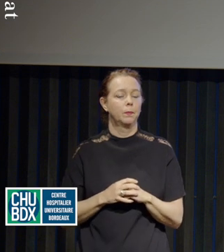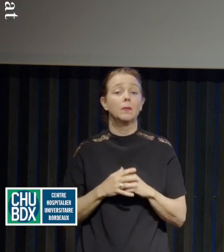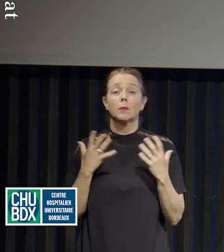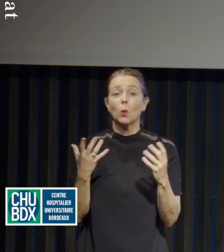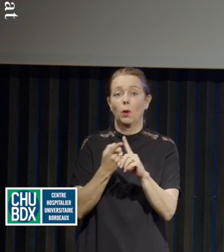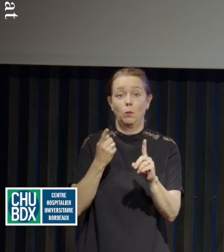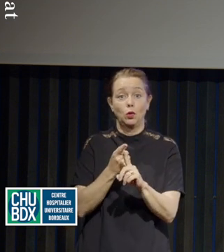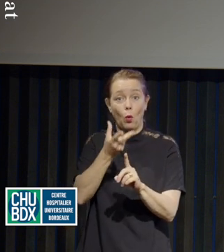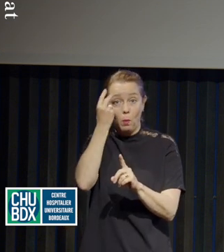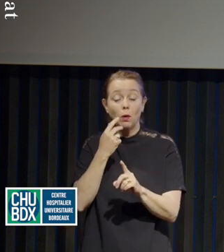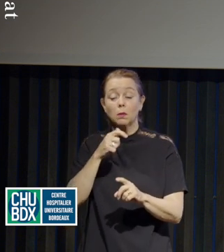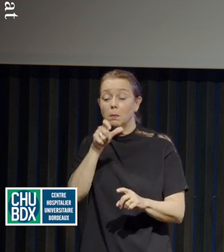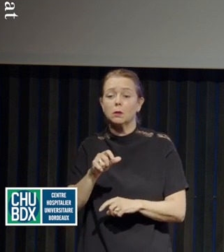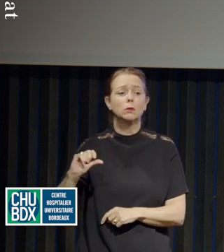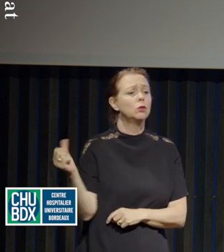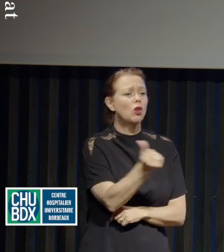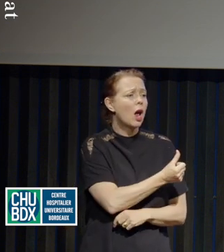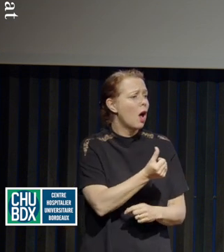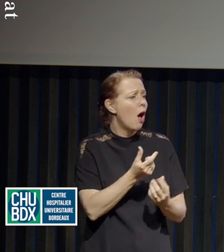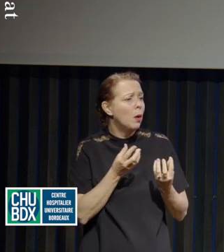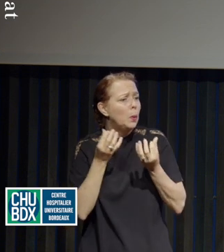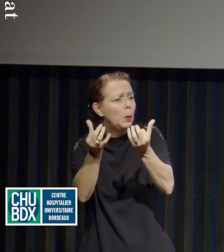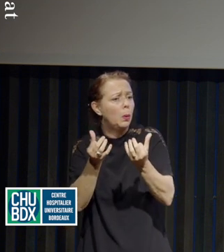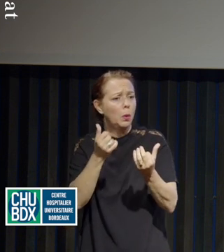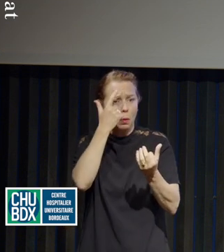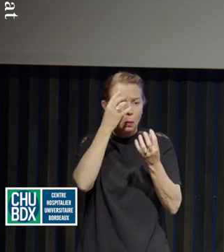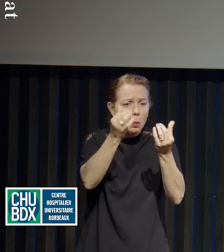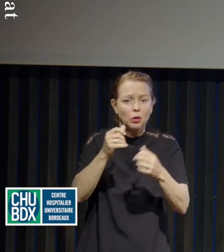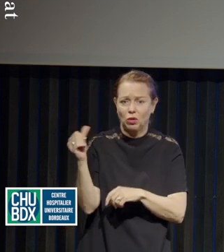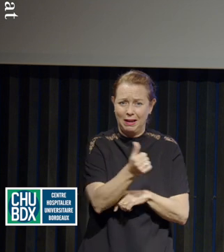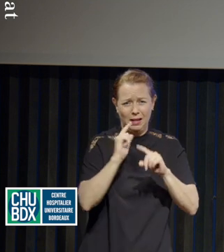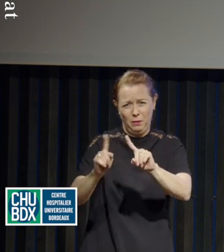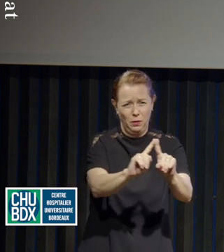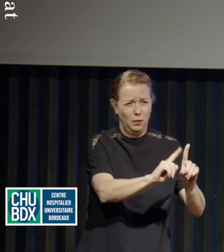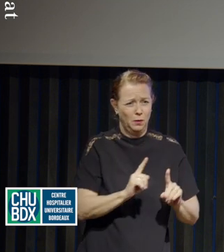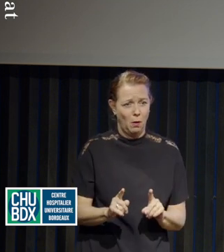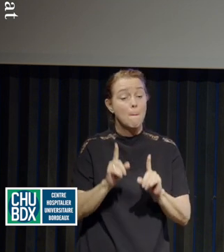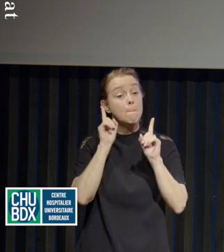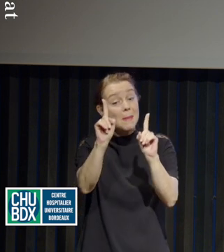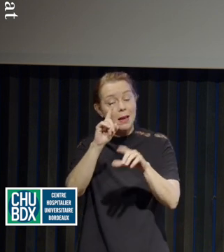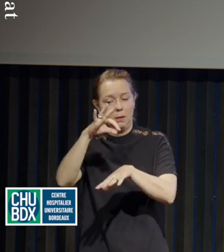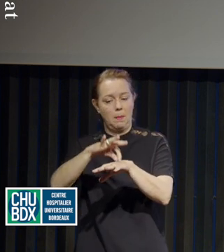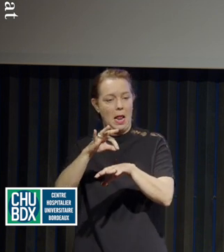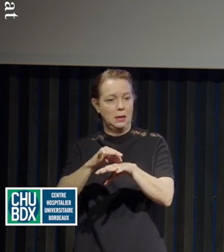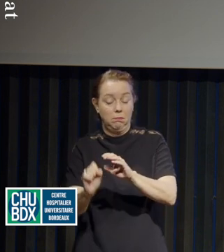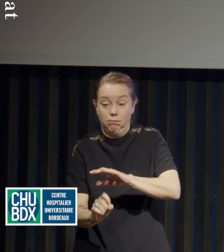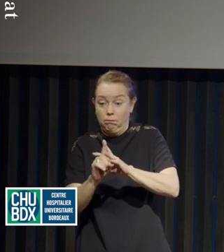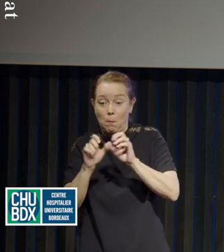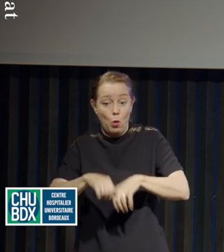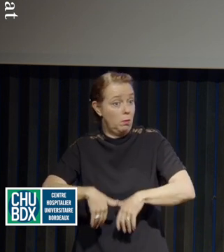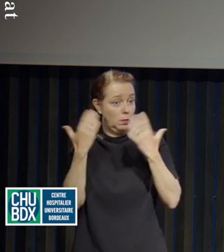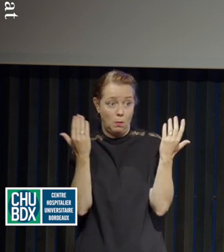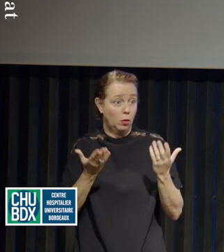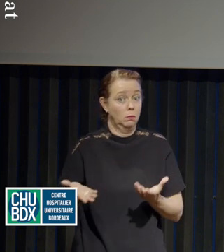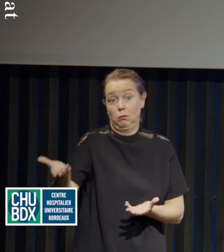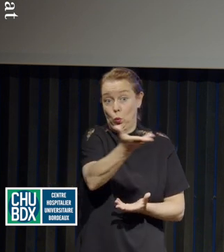c'est que la vulnérabilité de chaque individu pour les troubles psychiatriques est différente, mais que la maladie peut se déclarer chez n'importe lequel